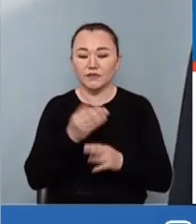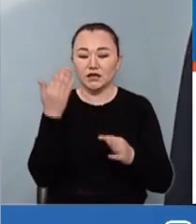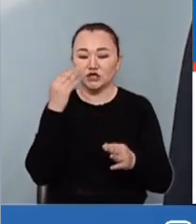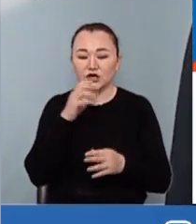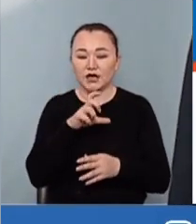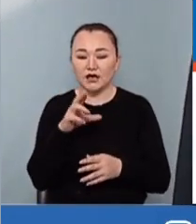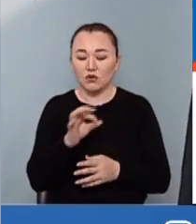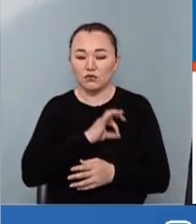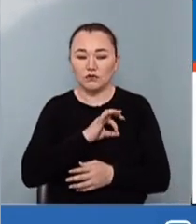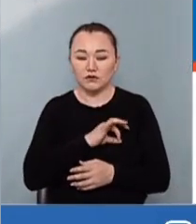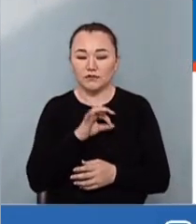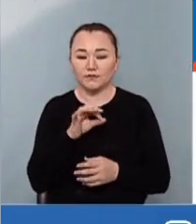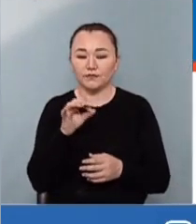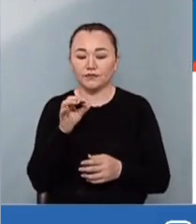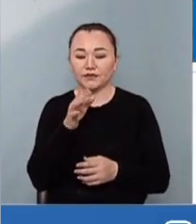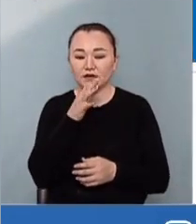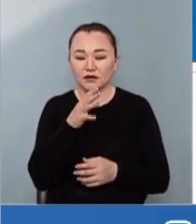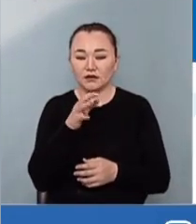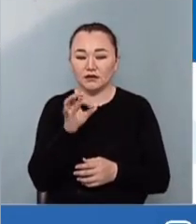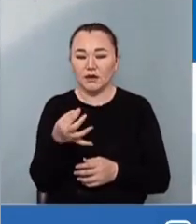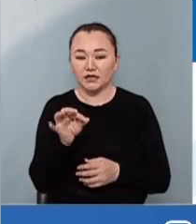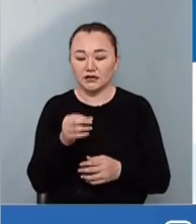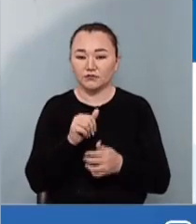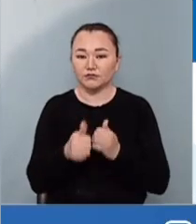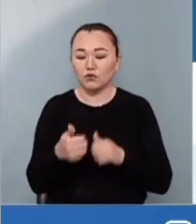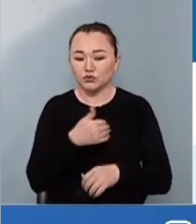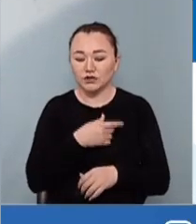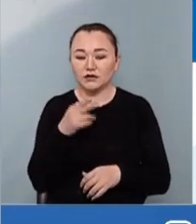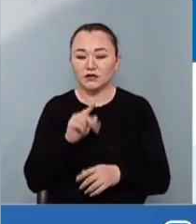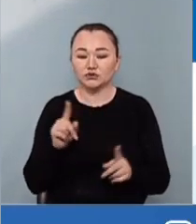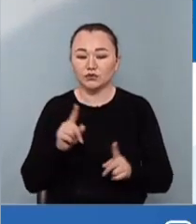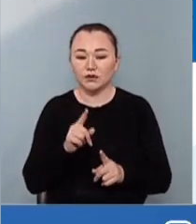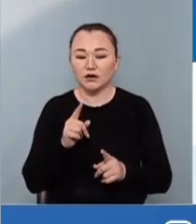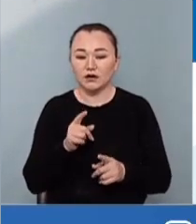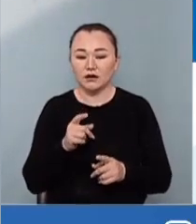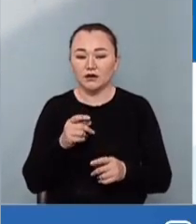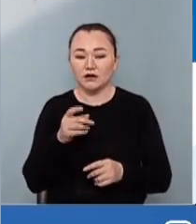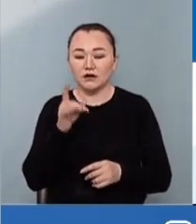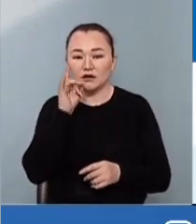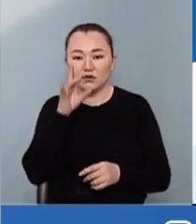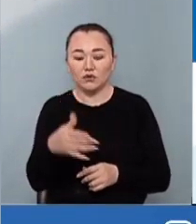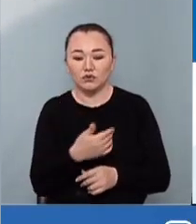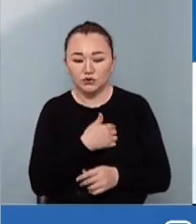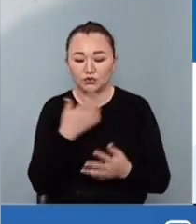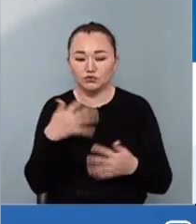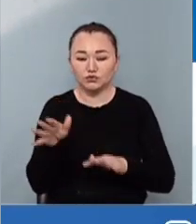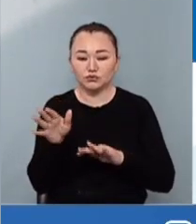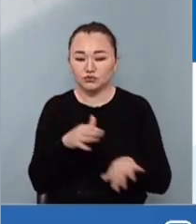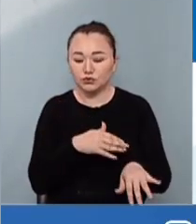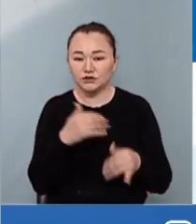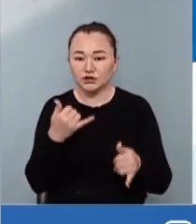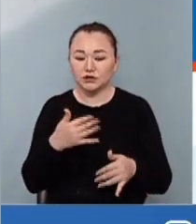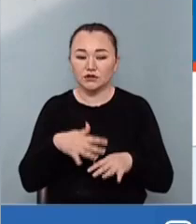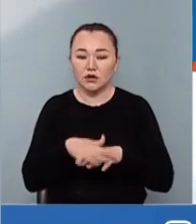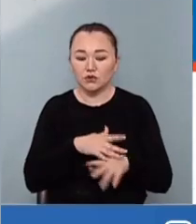экологию использовали в качестве разменной монеты для того, чтобы заработать хайп, он ушел. Сейчас